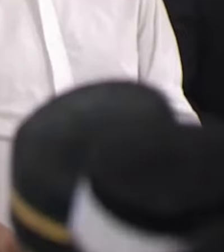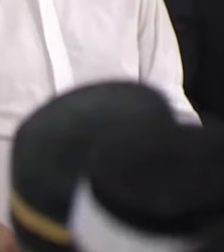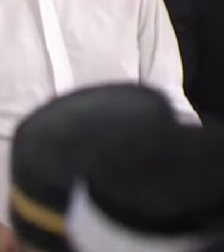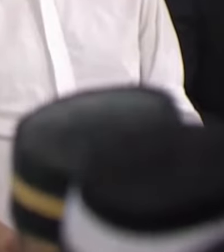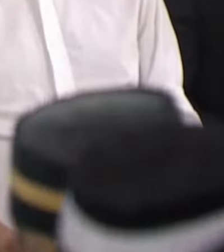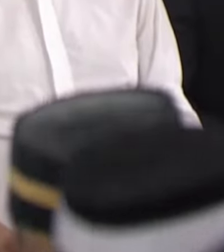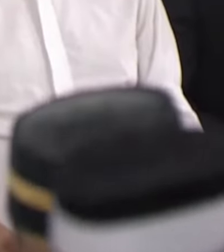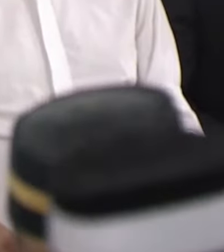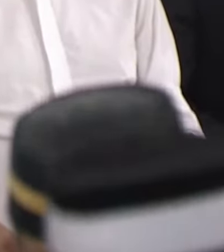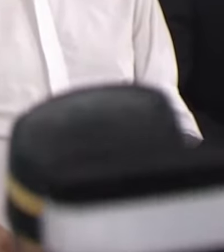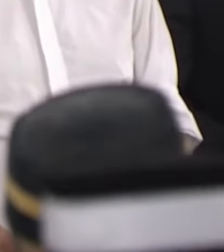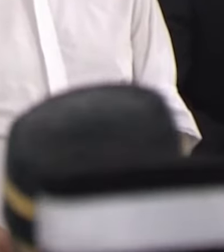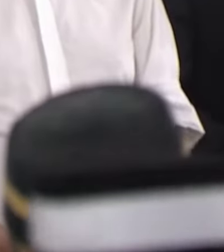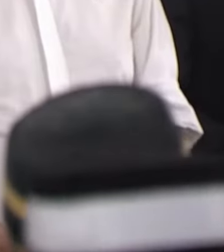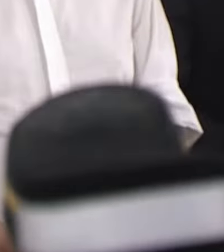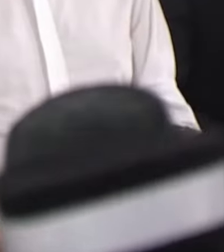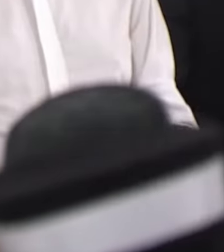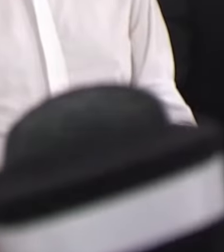Alamin.